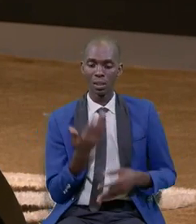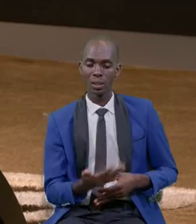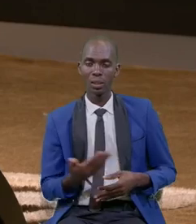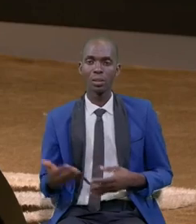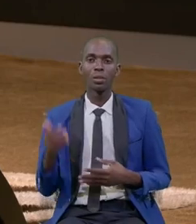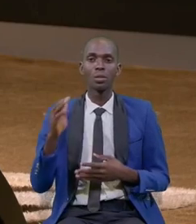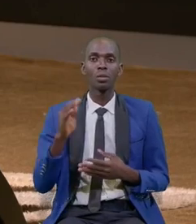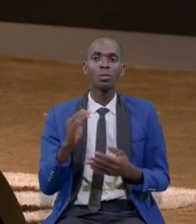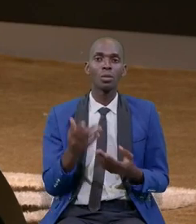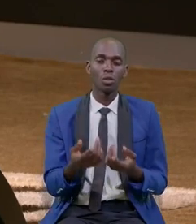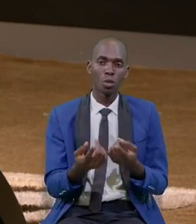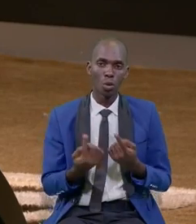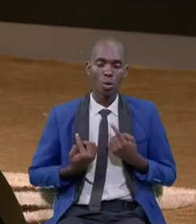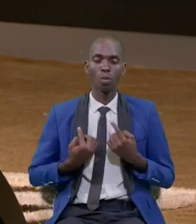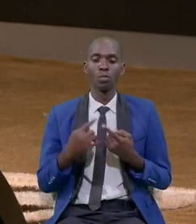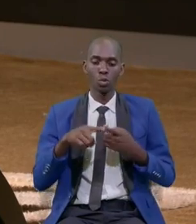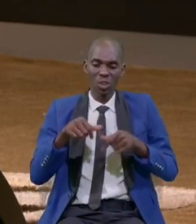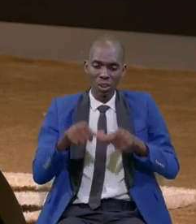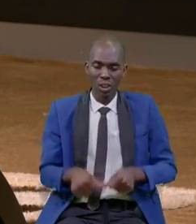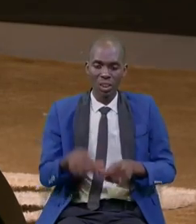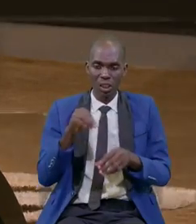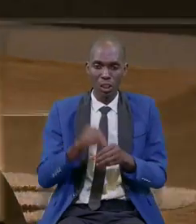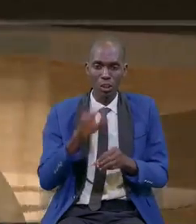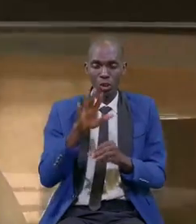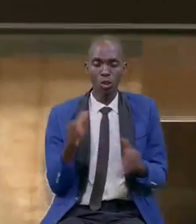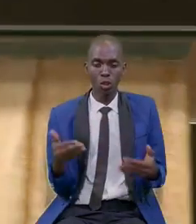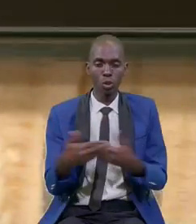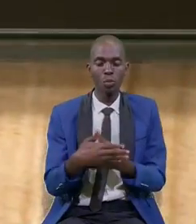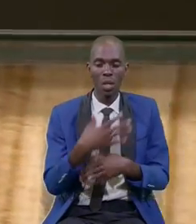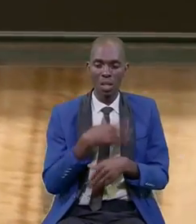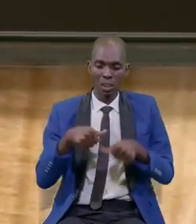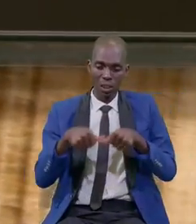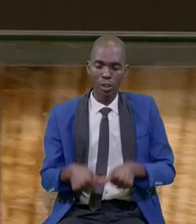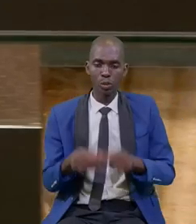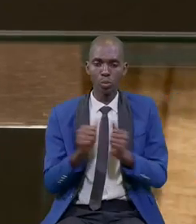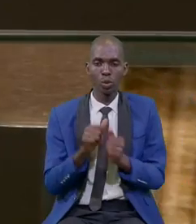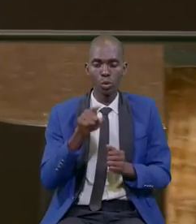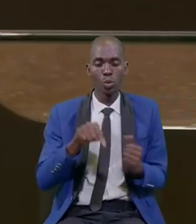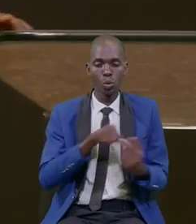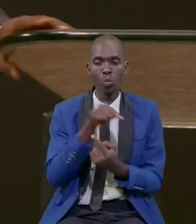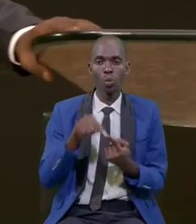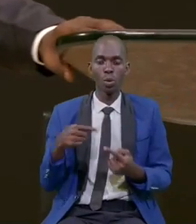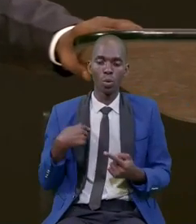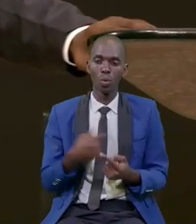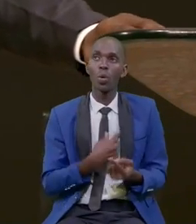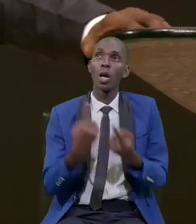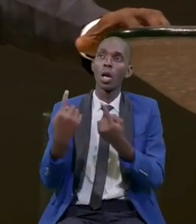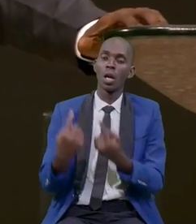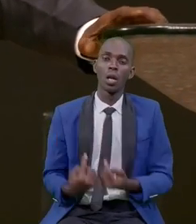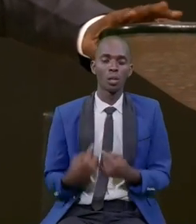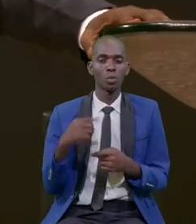ta mère, tes frères et toute la famille de ton père.